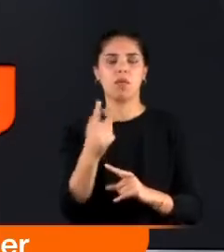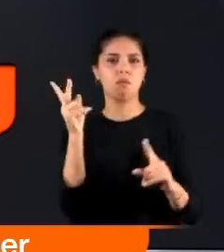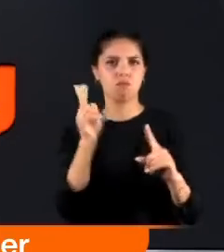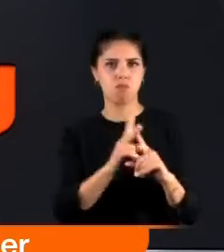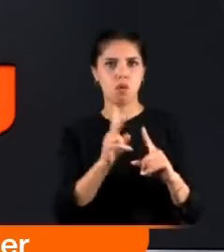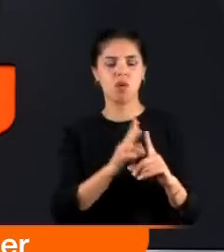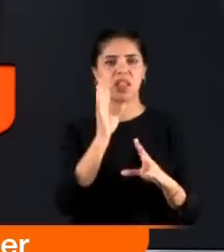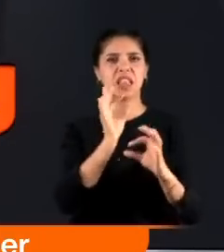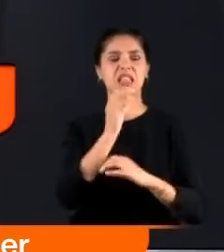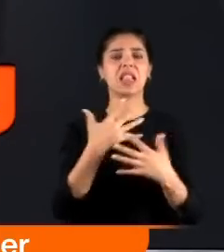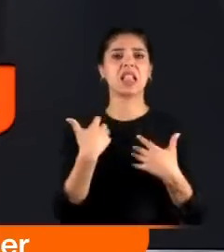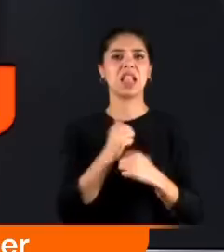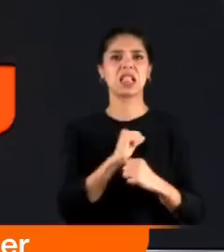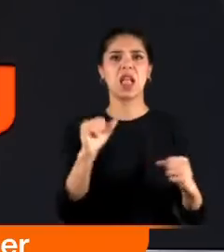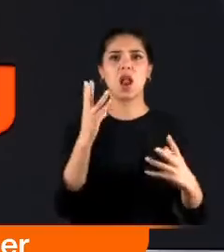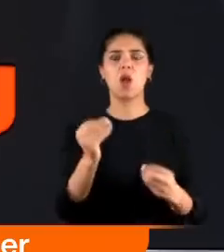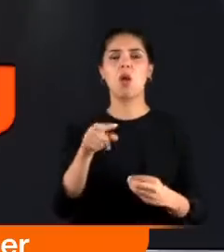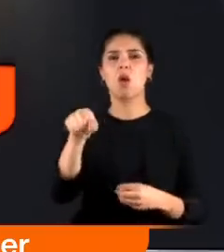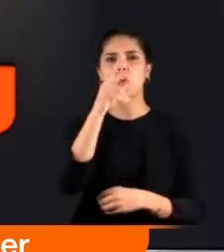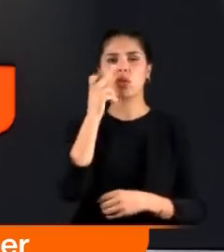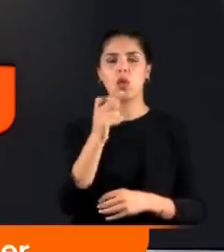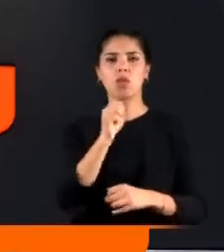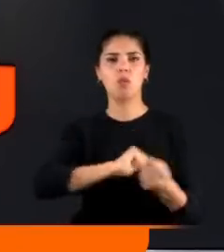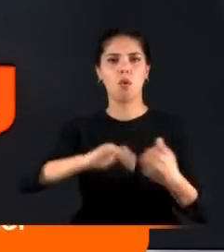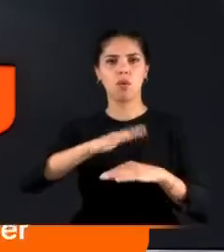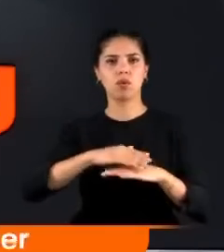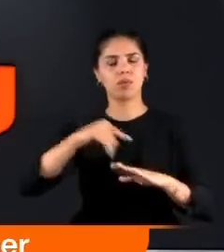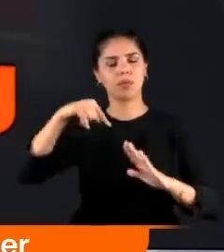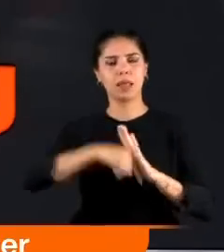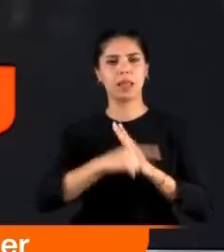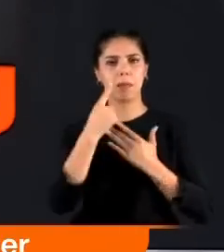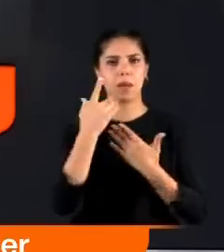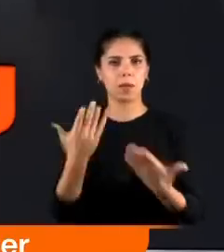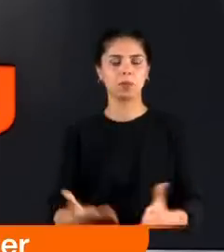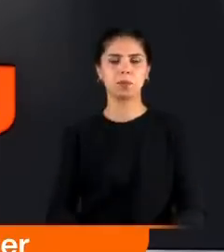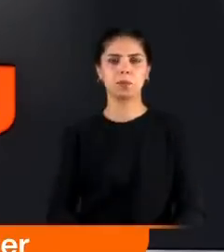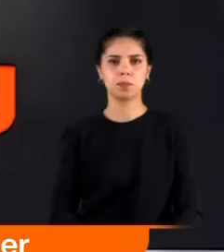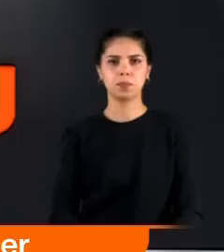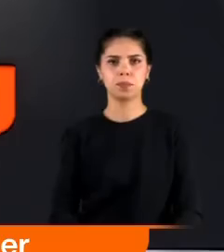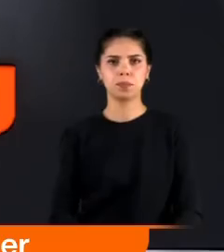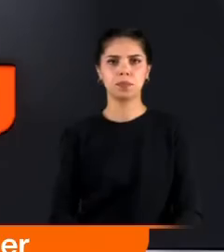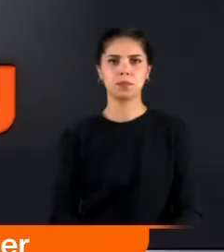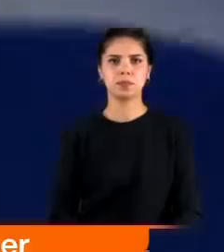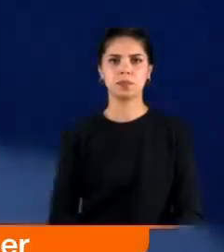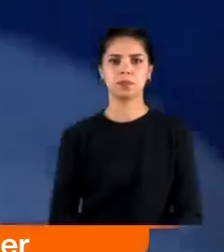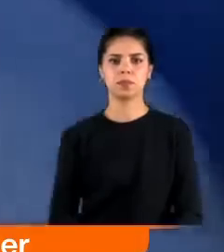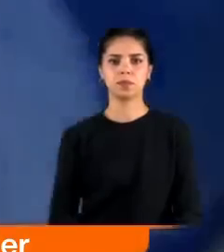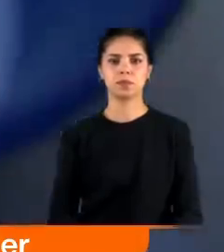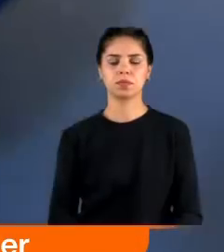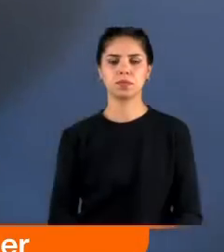ise insan sağlığını hiçe sayan o dolandırıcılara operasyon yaptı. İşte ayrıntılar geliyor.